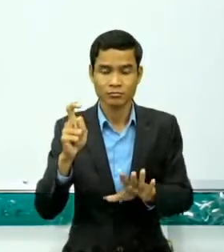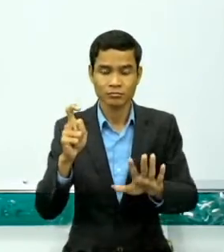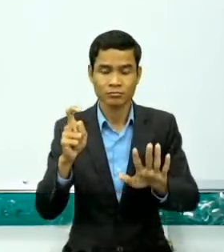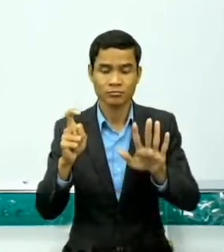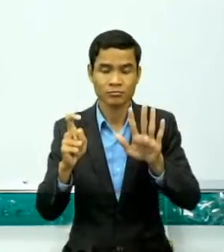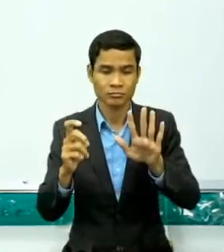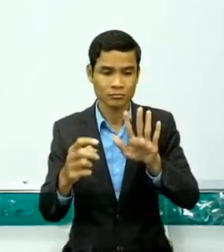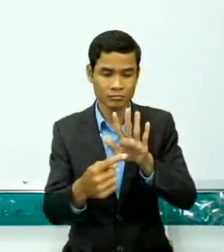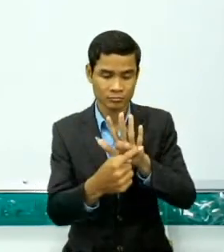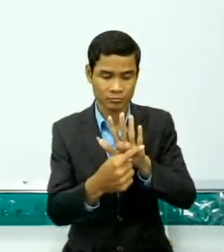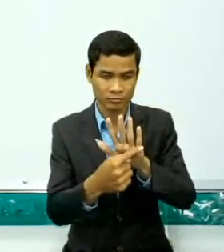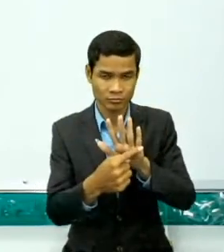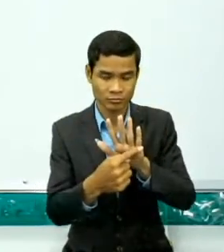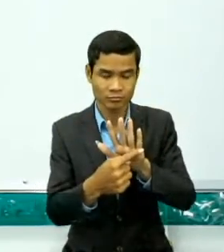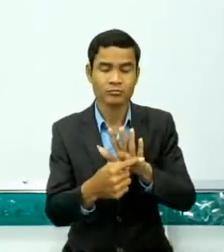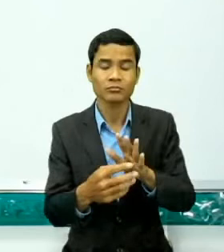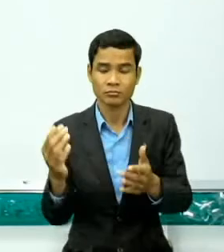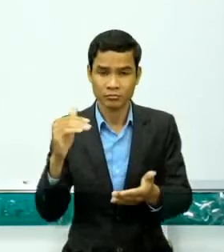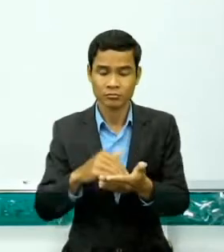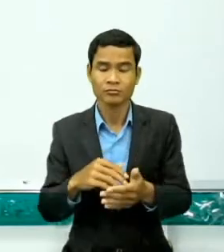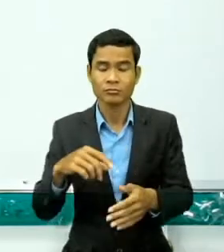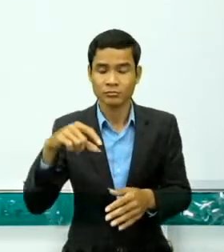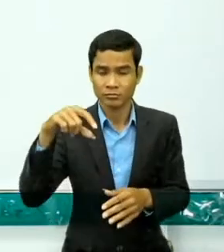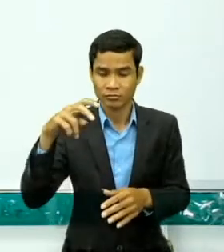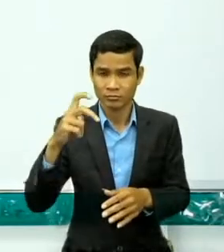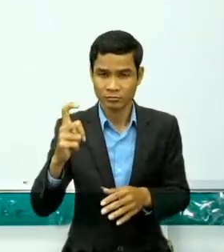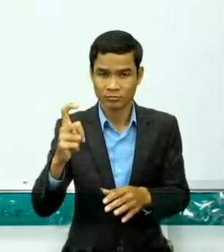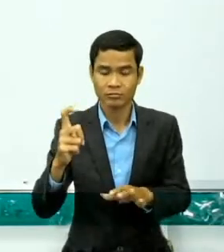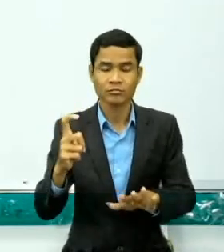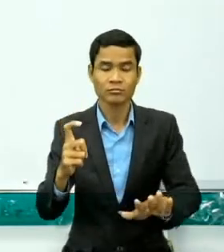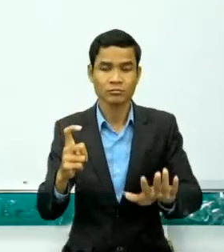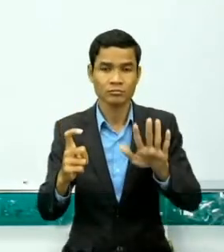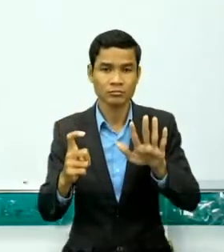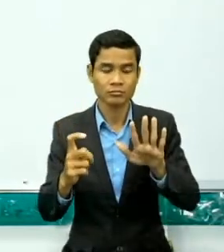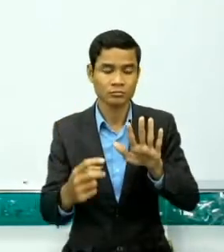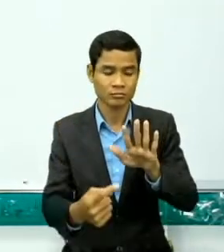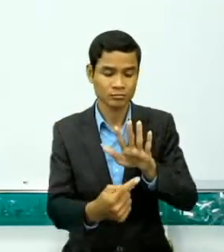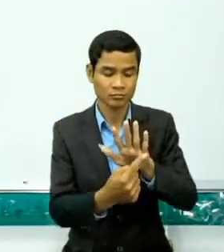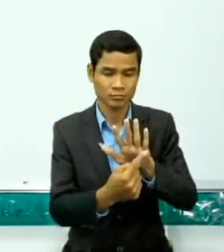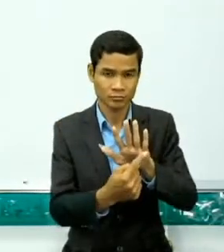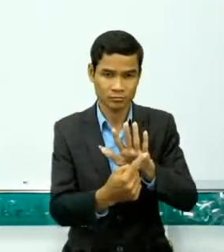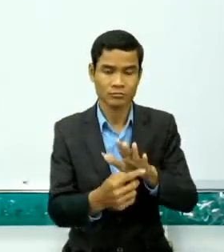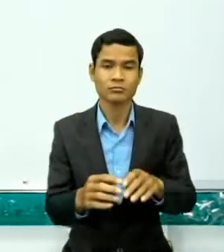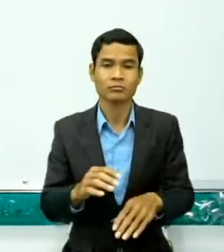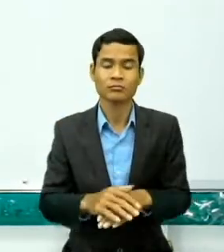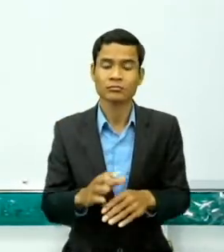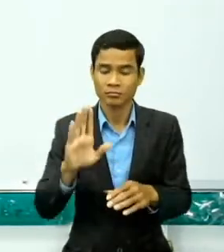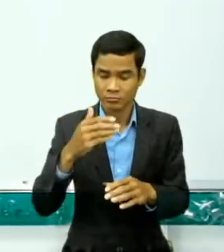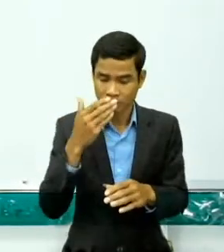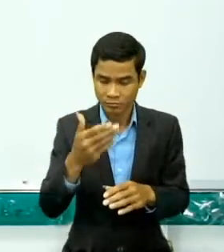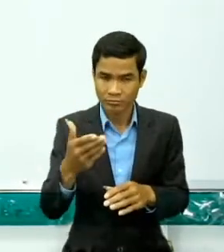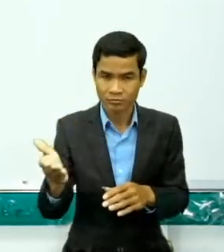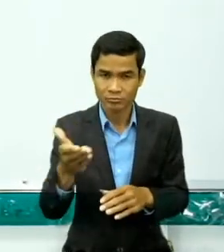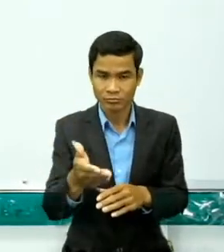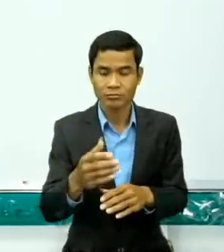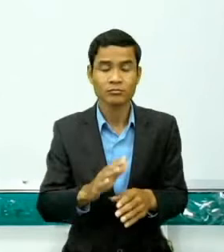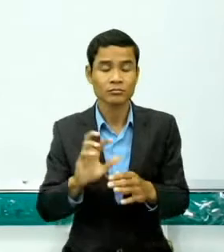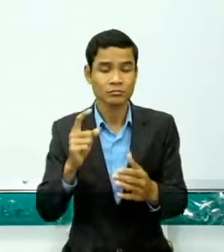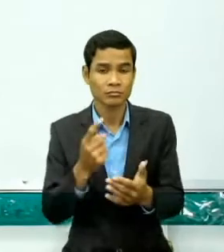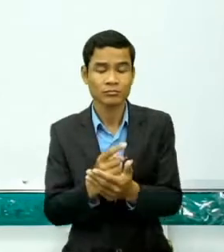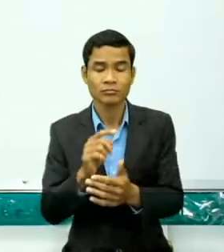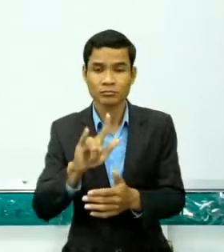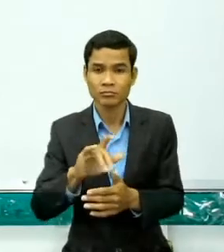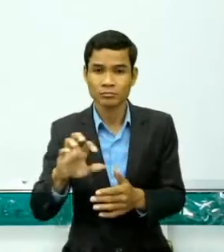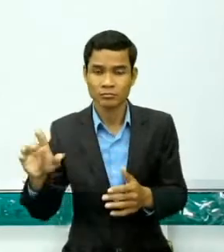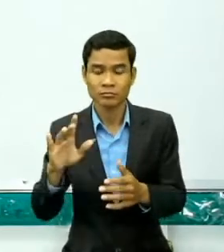អឺម្ដងទៀតណាខអឺអរគុណកូនកូនដែលបានចូលរួមផ្សំ